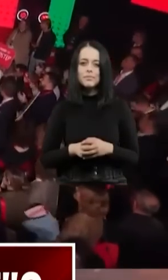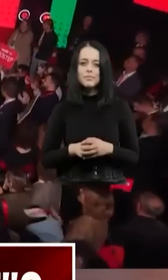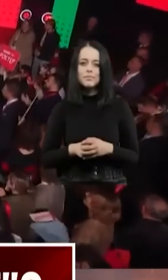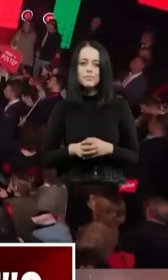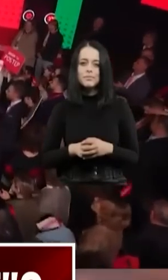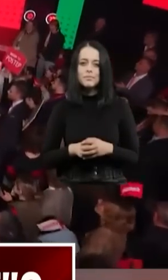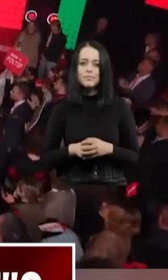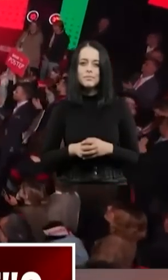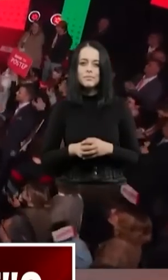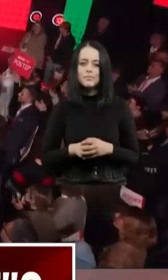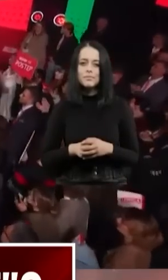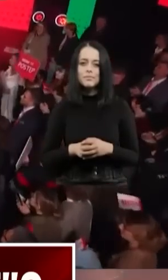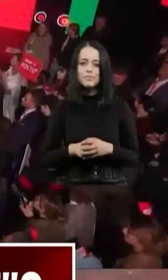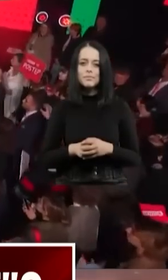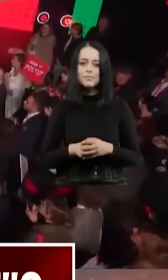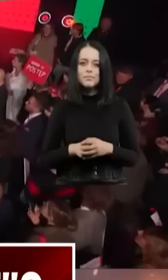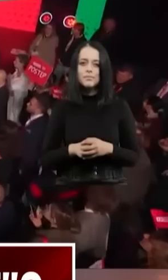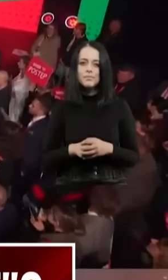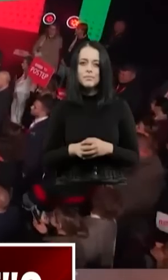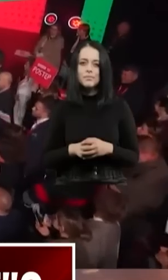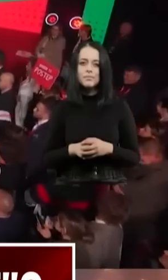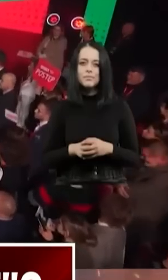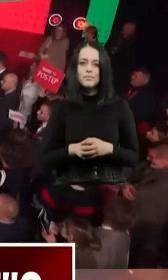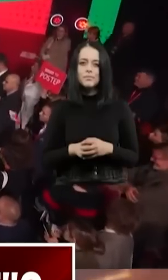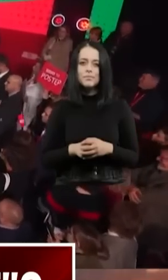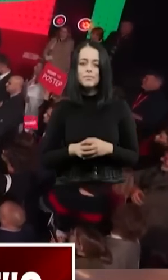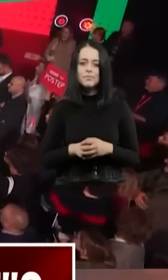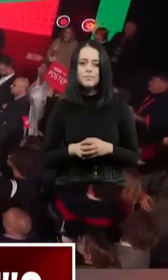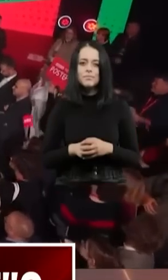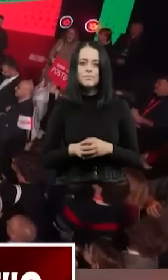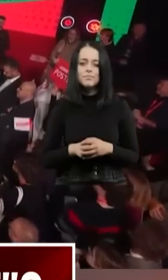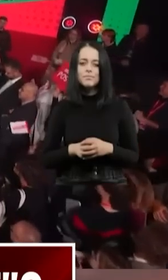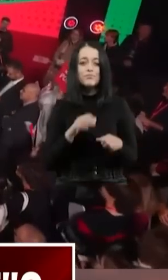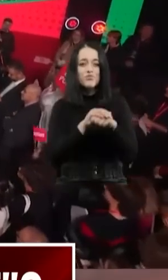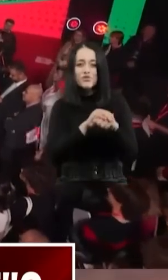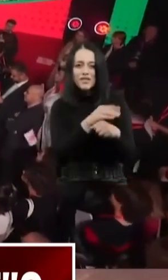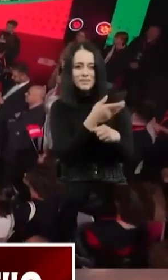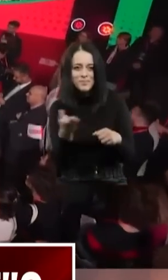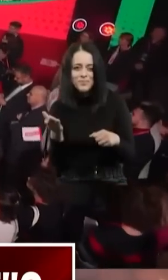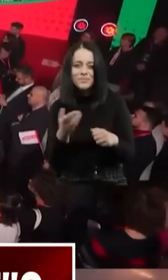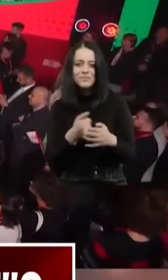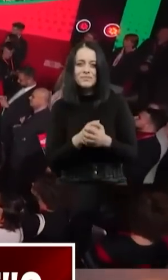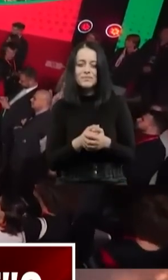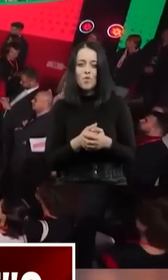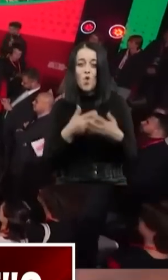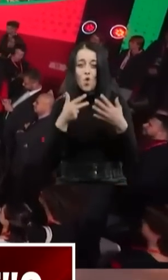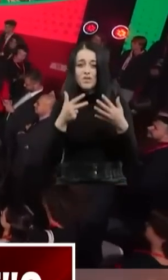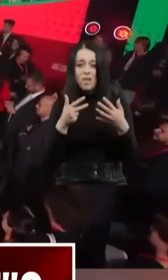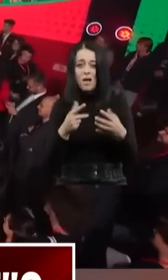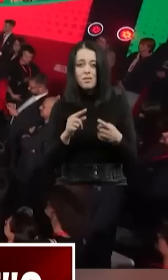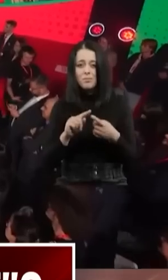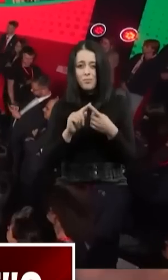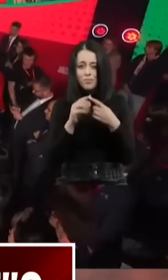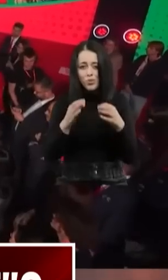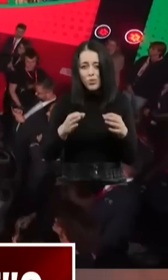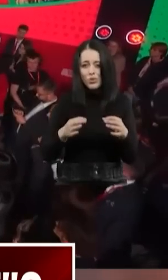9 posłów z lewicy, bo ona naprawdę w takiej formie, w jakiej ona teraz jest, dzięki Czarzastemu jest zupełnie niepotrzebna i Tusk